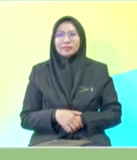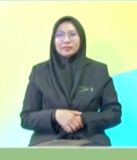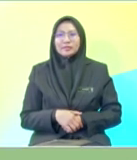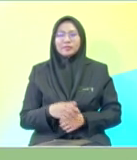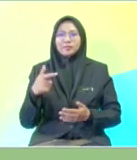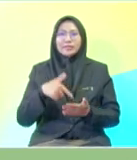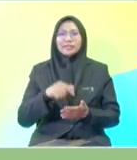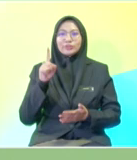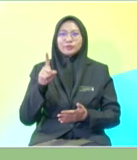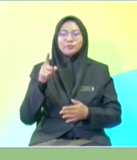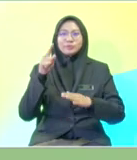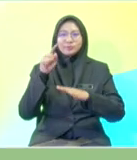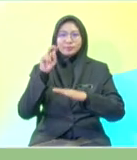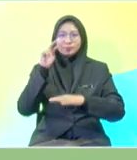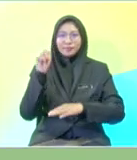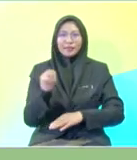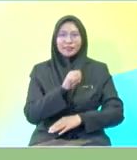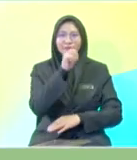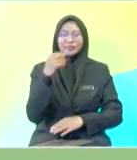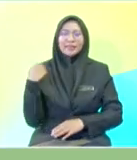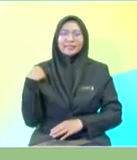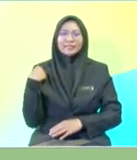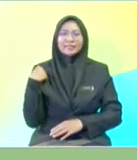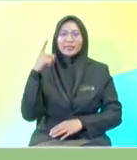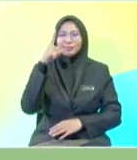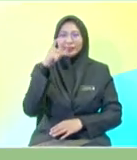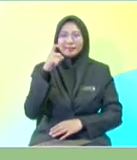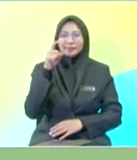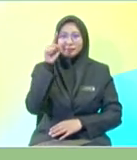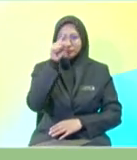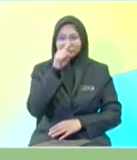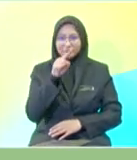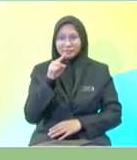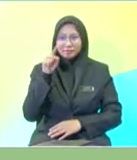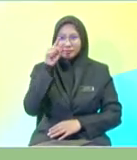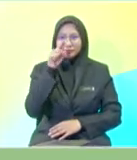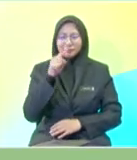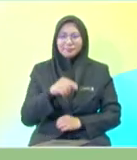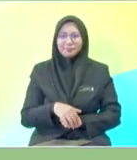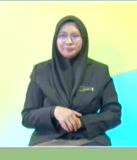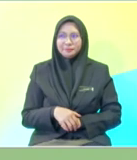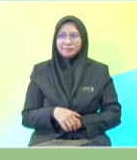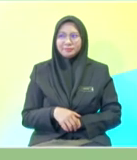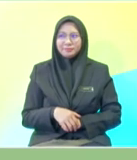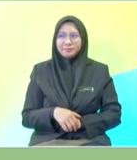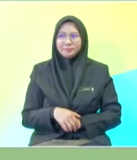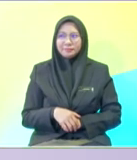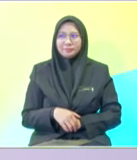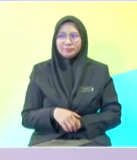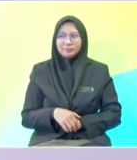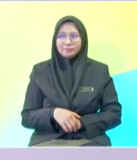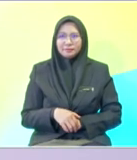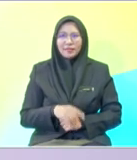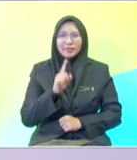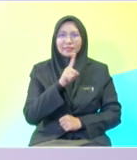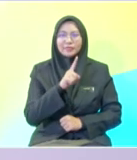bertanda mati tanda sukun itu adalah Nun Sakinah dia ada dua yang satu